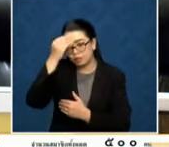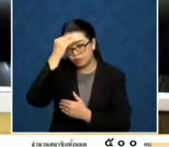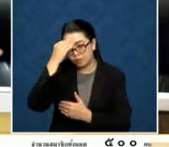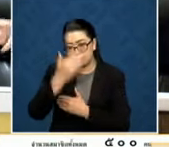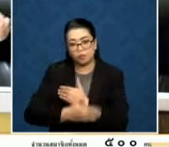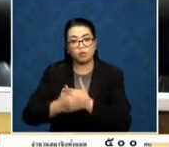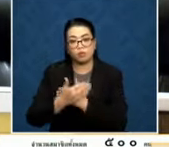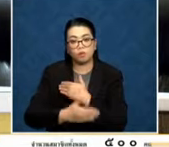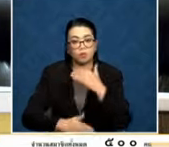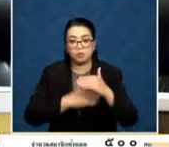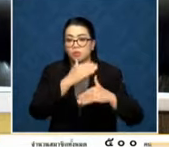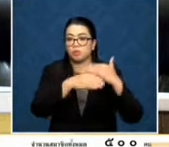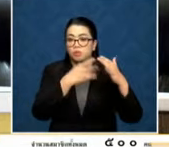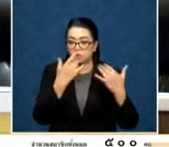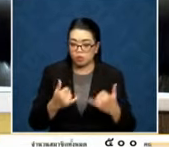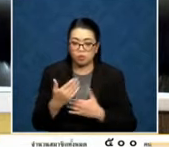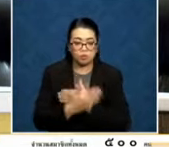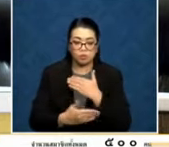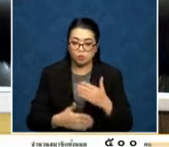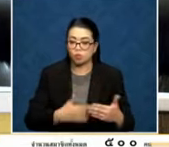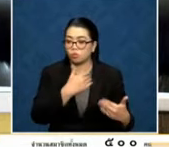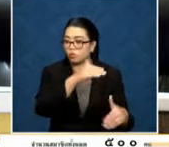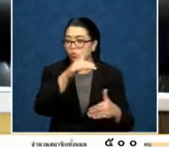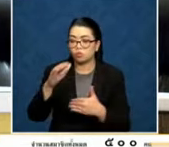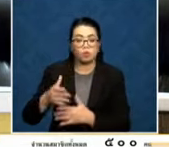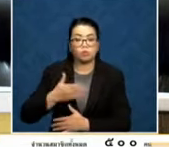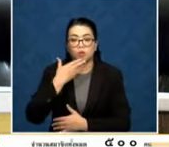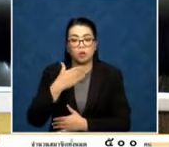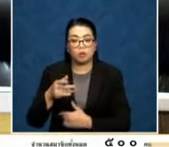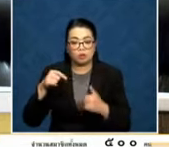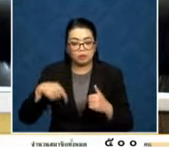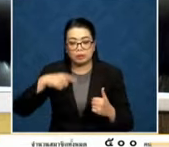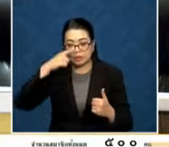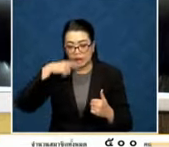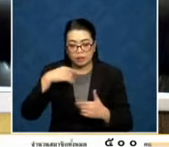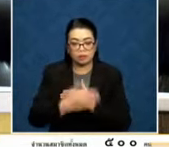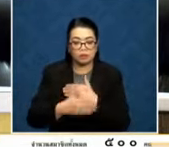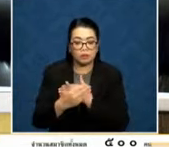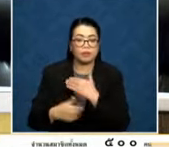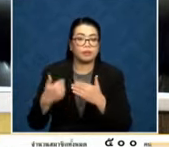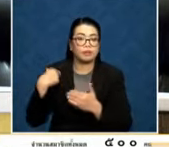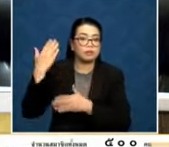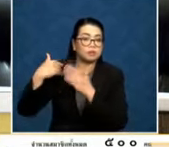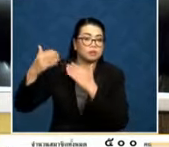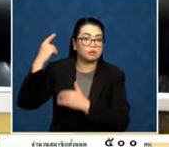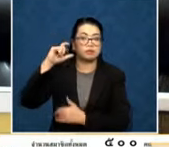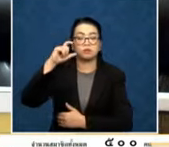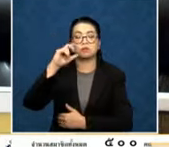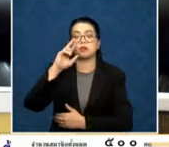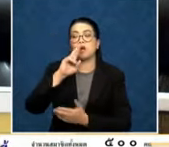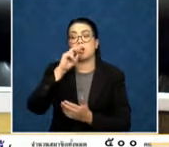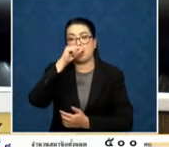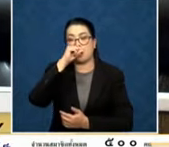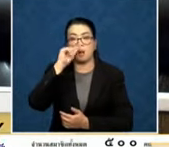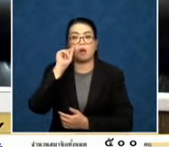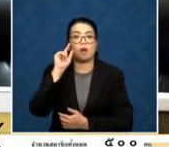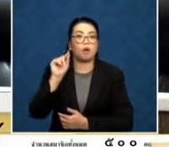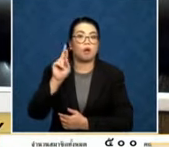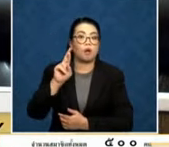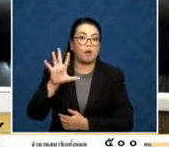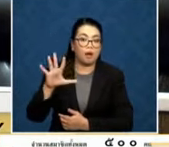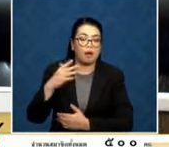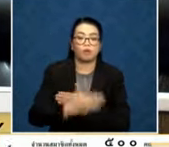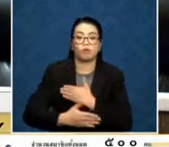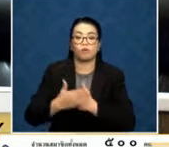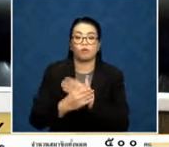รางมาจนประเทศเขาเจริญจนถึงทุกวันนี้เพราะใช้ระบบรางประเทศเราเนี่ยนะครับตั้งแต่สมัยในหลวงรัชกาลที่ 5ท่านได้ทรงสร้าง